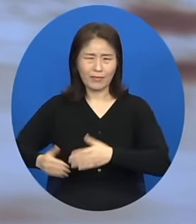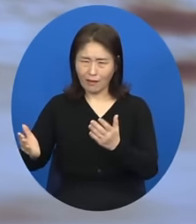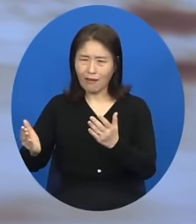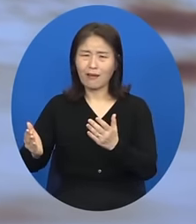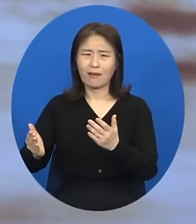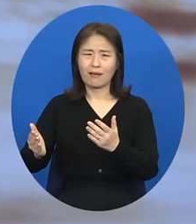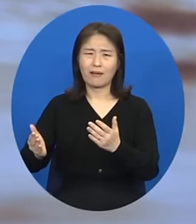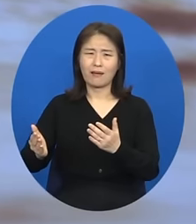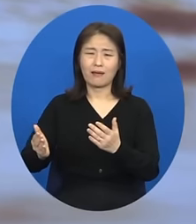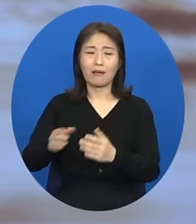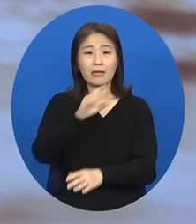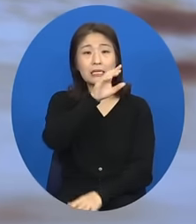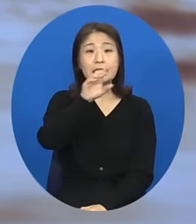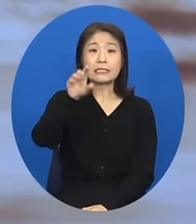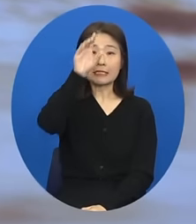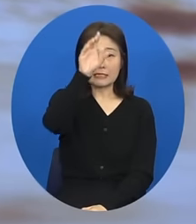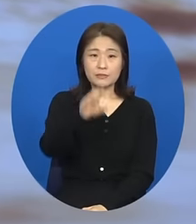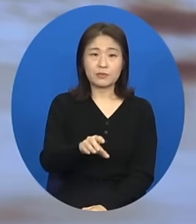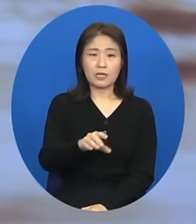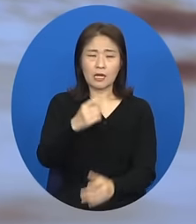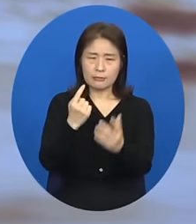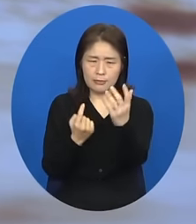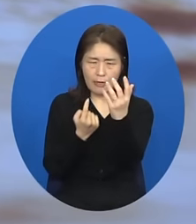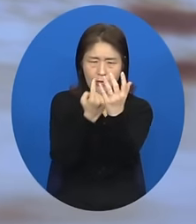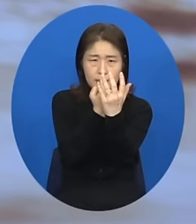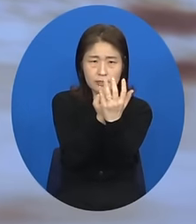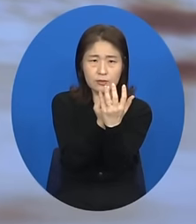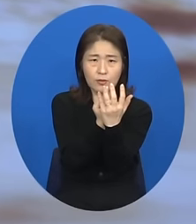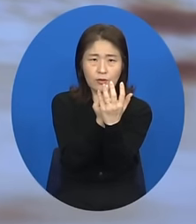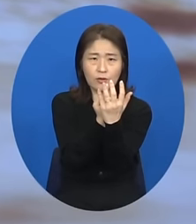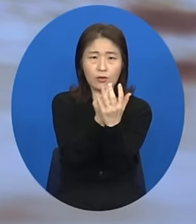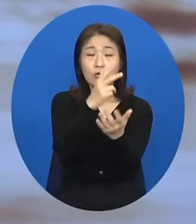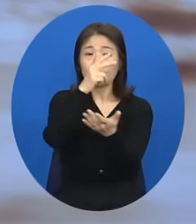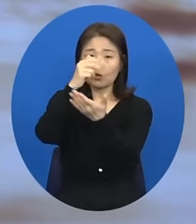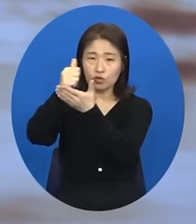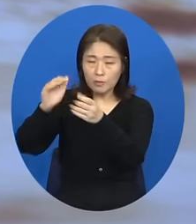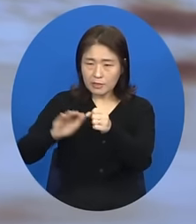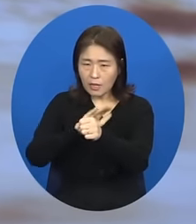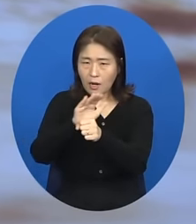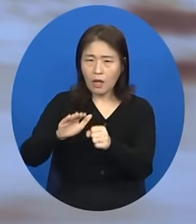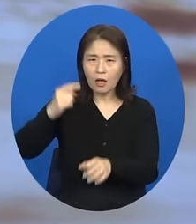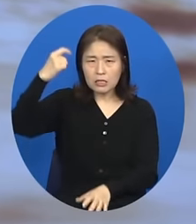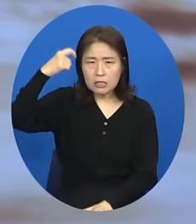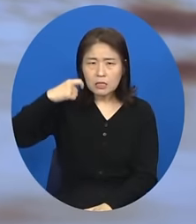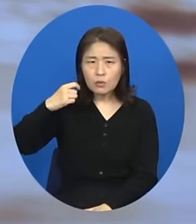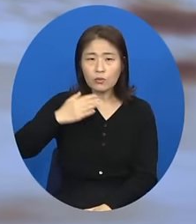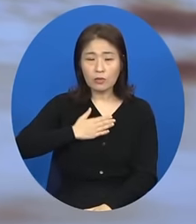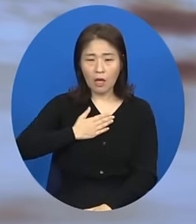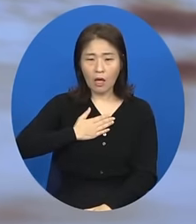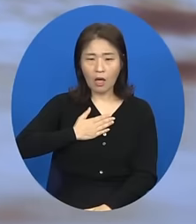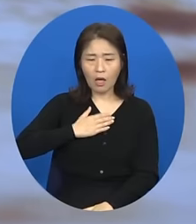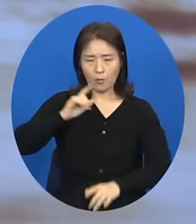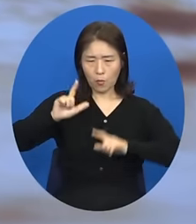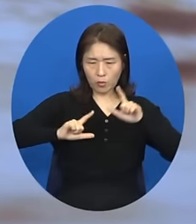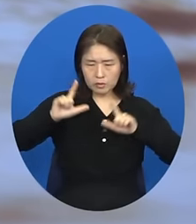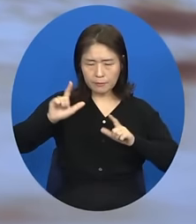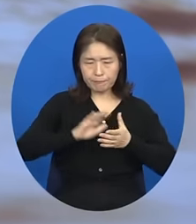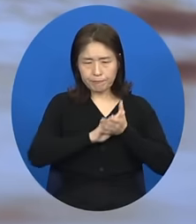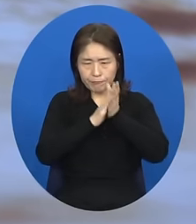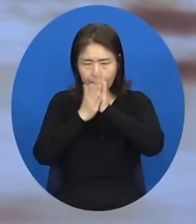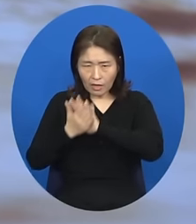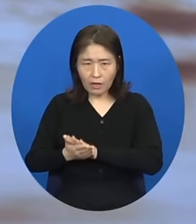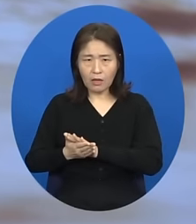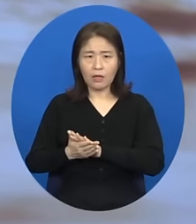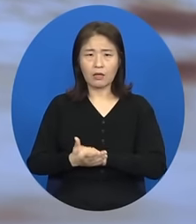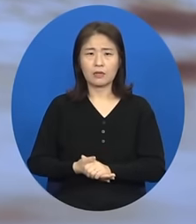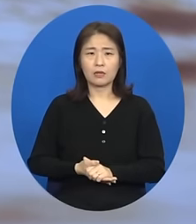찾았습니다. 십자가 안에서 주님 사랑을 느꼈고 제 존재가 완전히 달라졌어요. 눈치를 보지